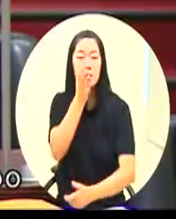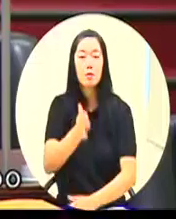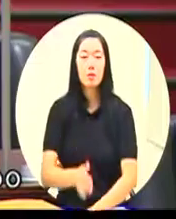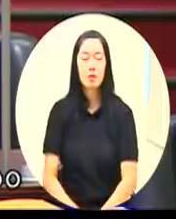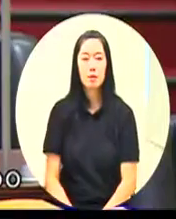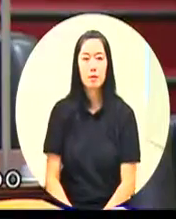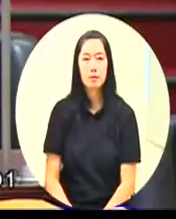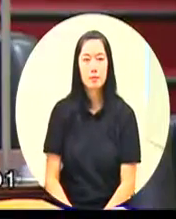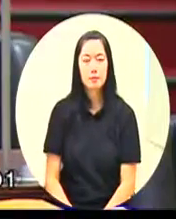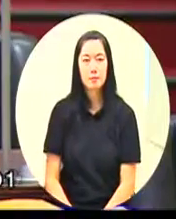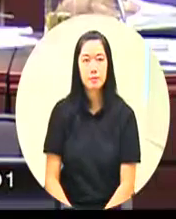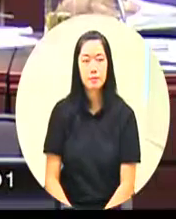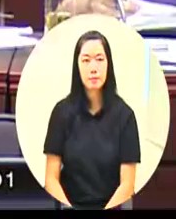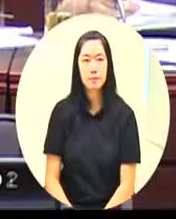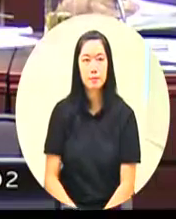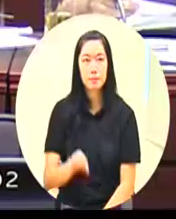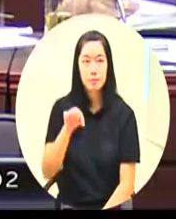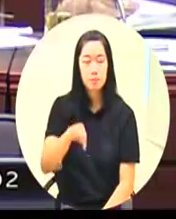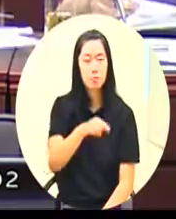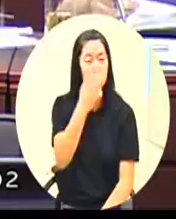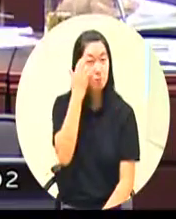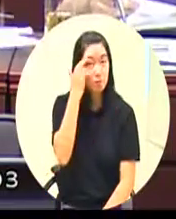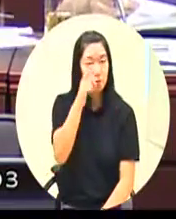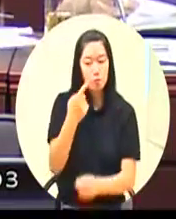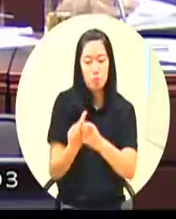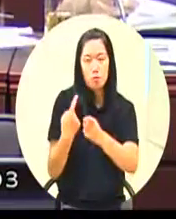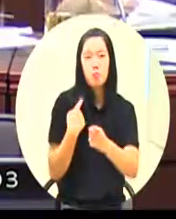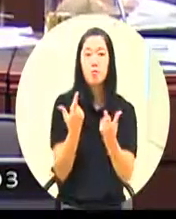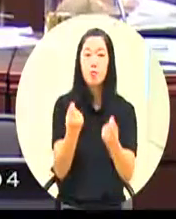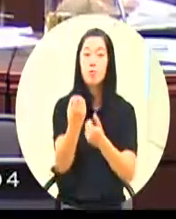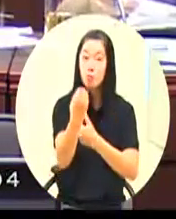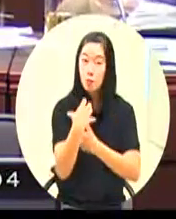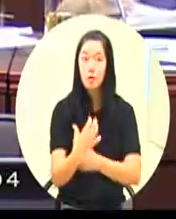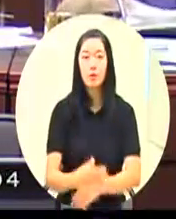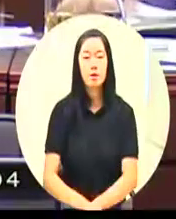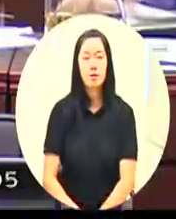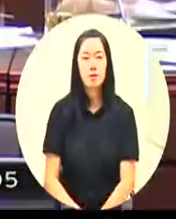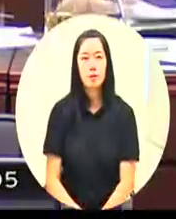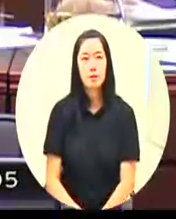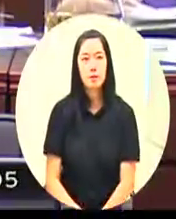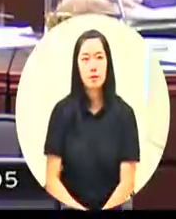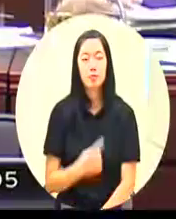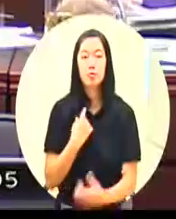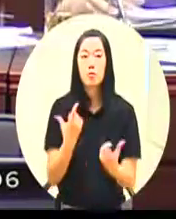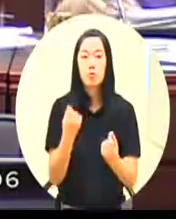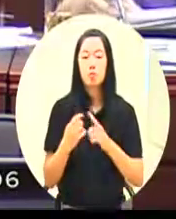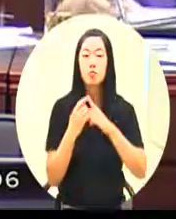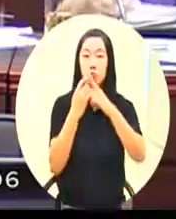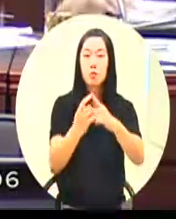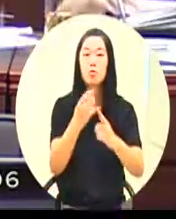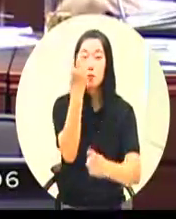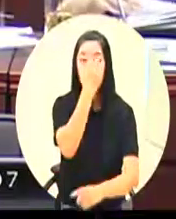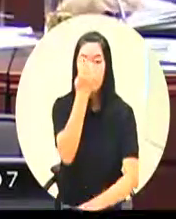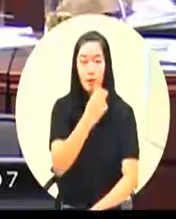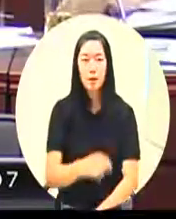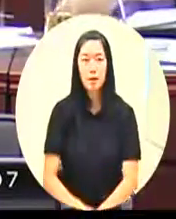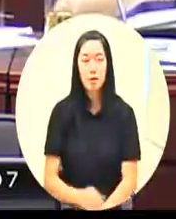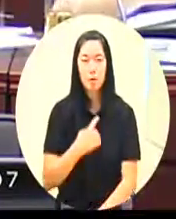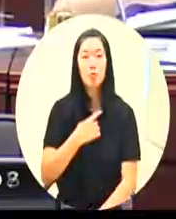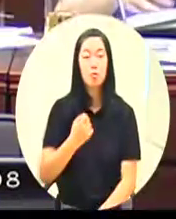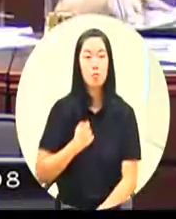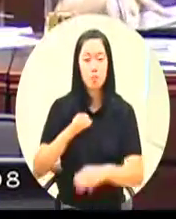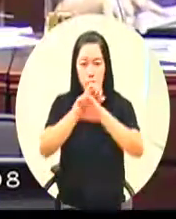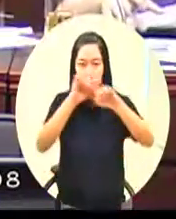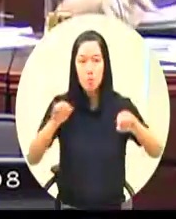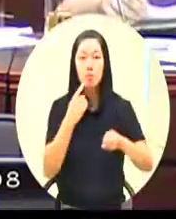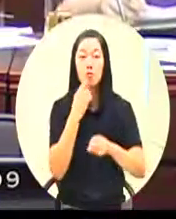刘源，因为这样子的主张，你去年也这么跟我说，今年也跟我这么说，然后我们也去看了现场哦，我们也了解美浓